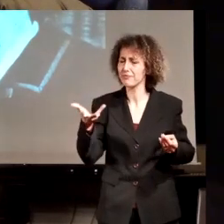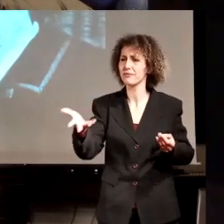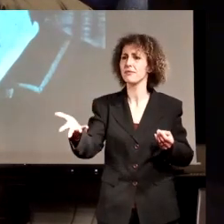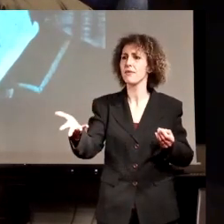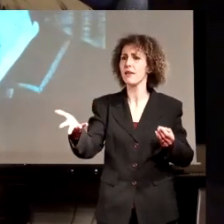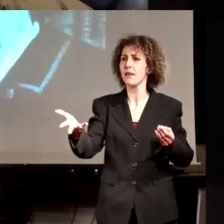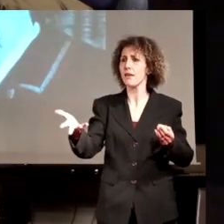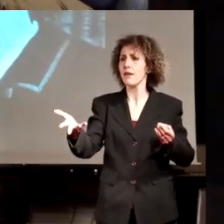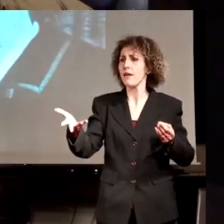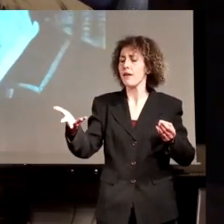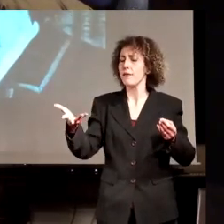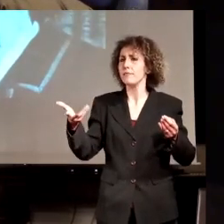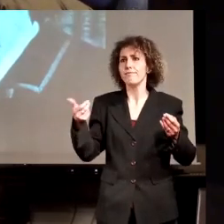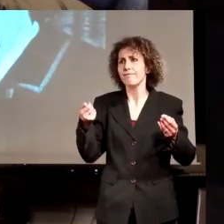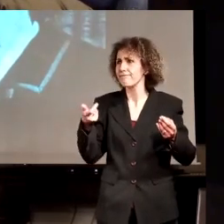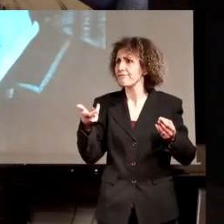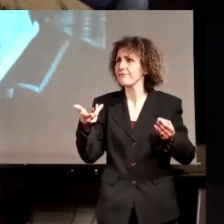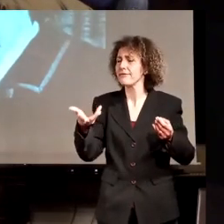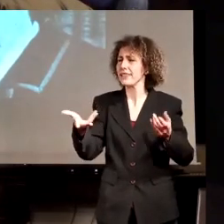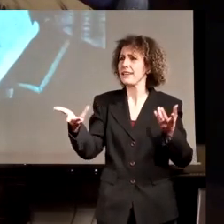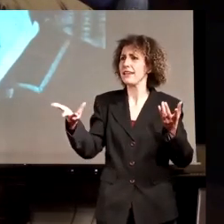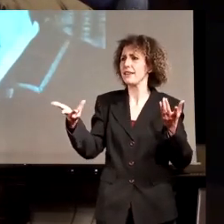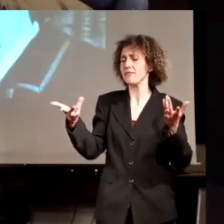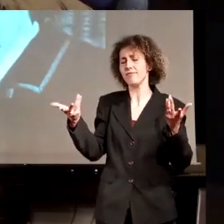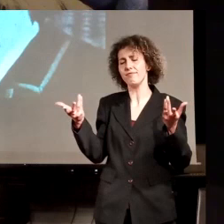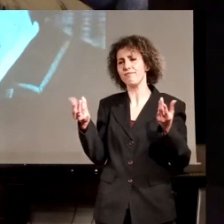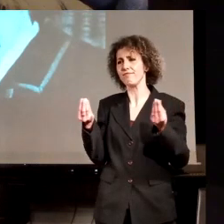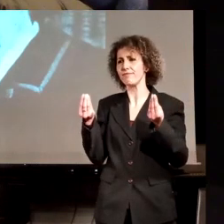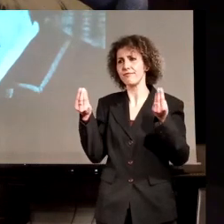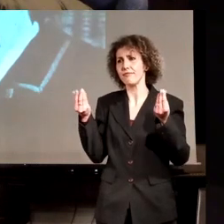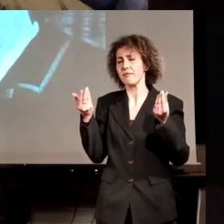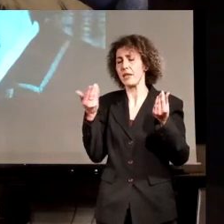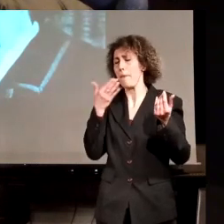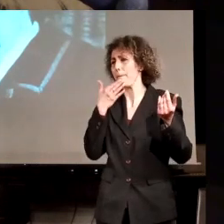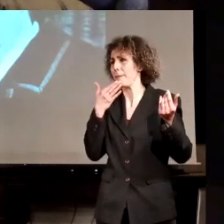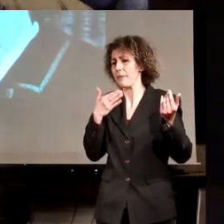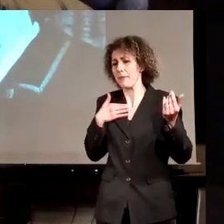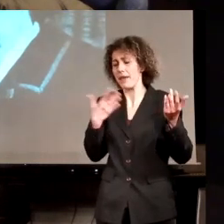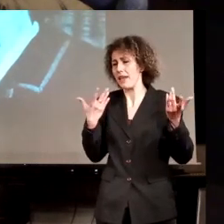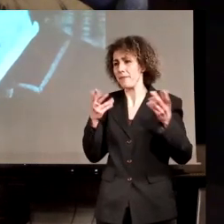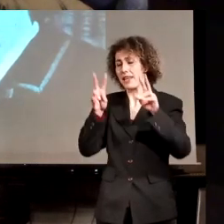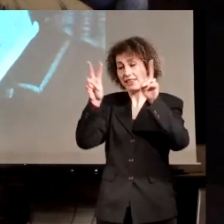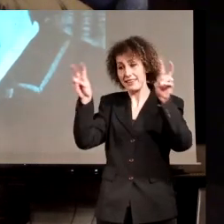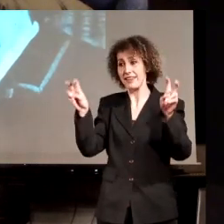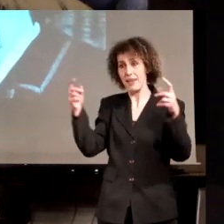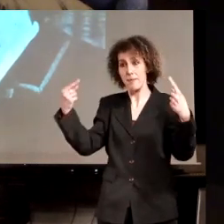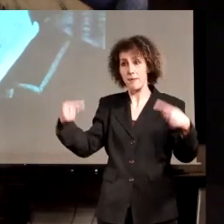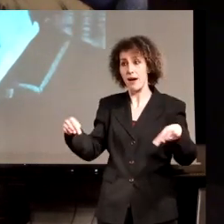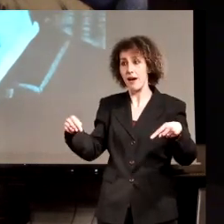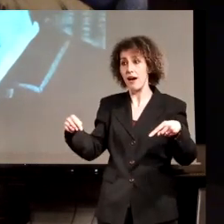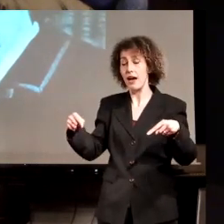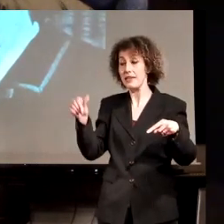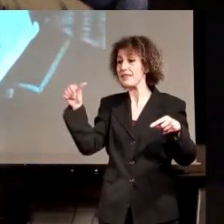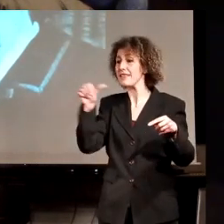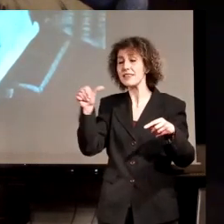riusciamo anche un po stucchevole dal mio punto di vista di un tema che si 21